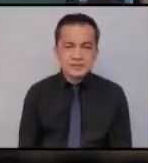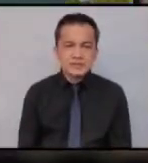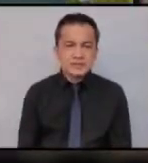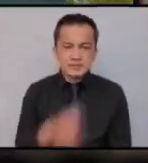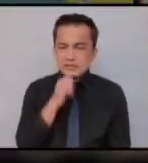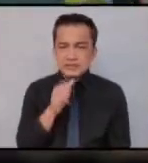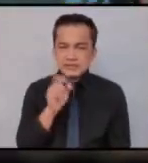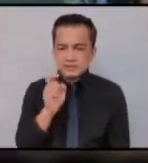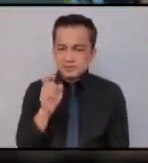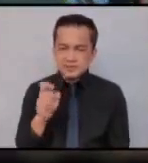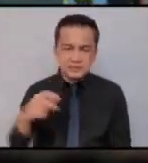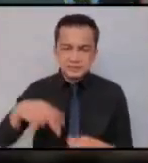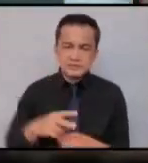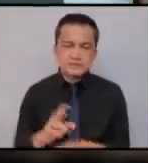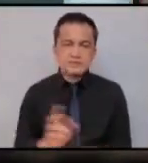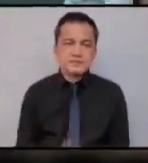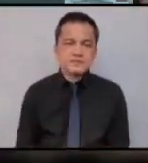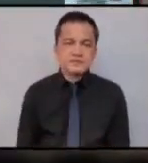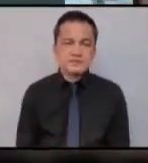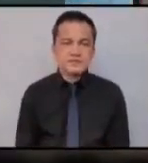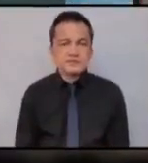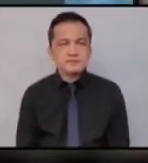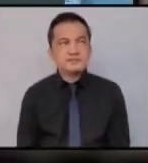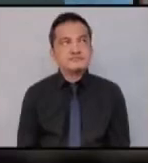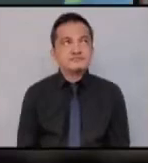lang 7.55 na. 7.55 na ako. Sige na nga.